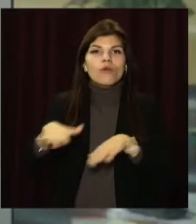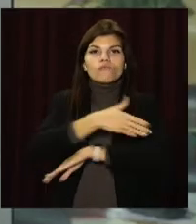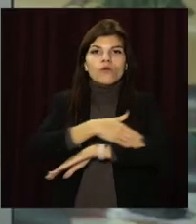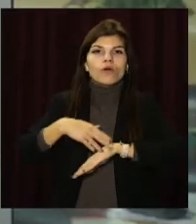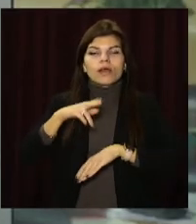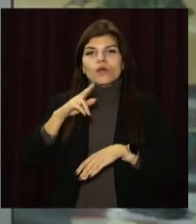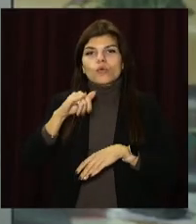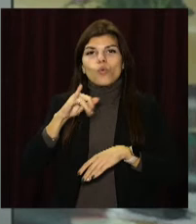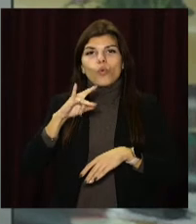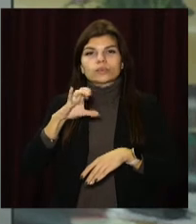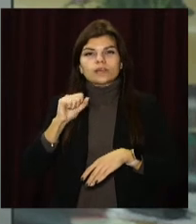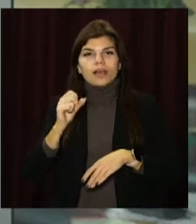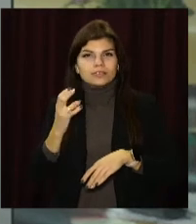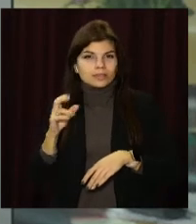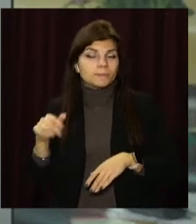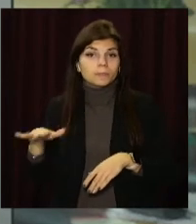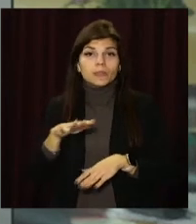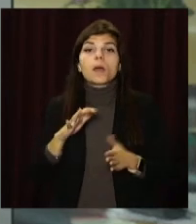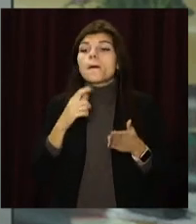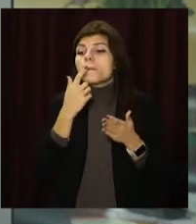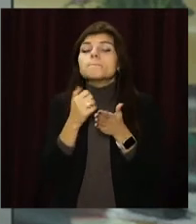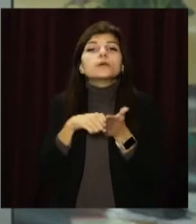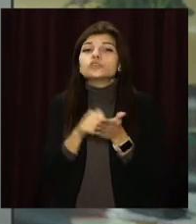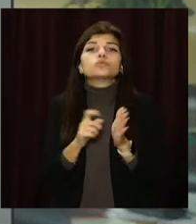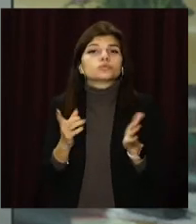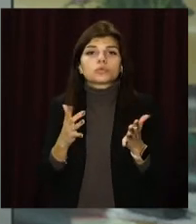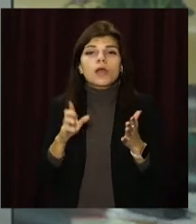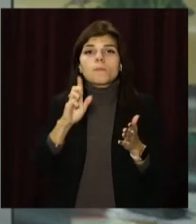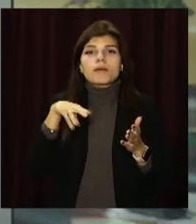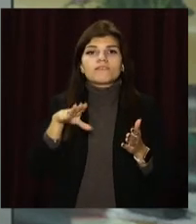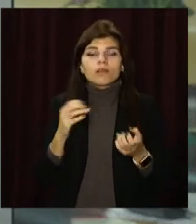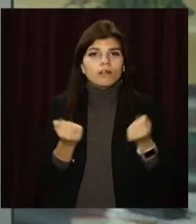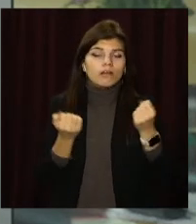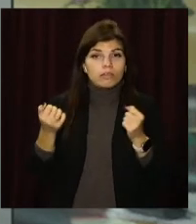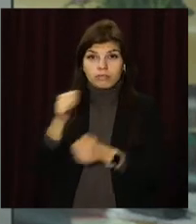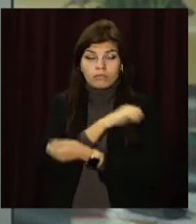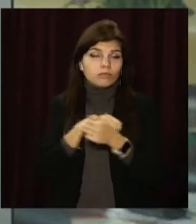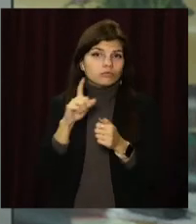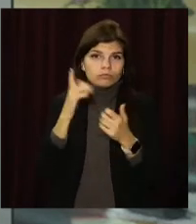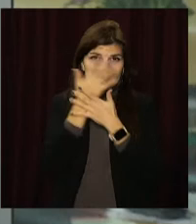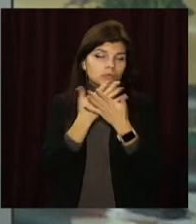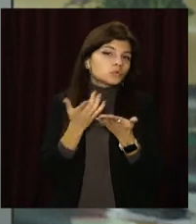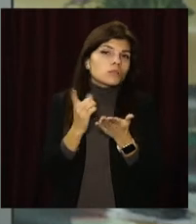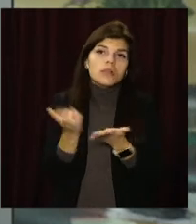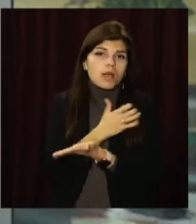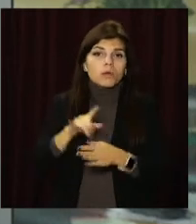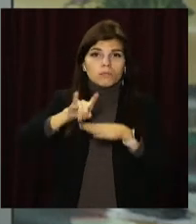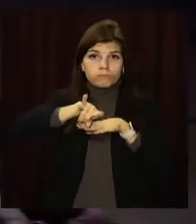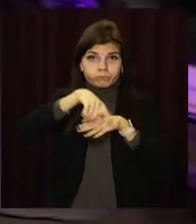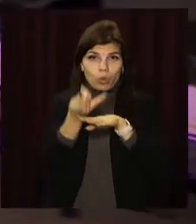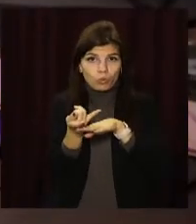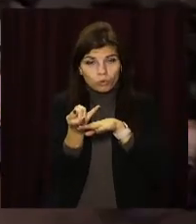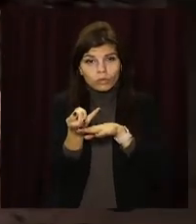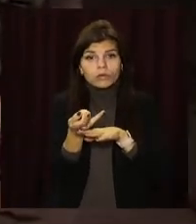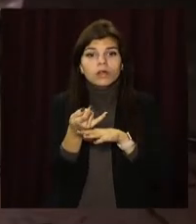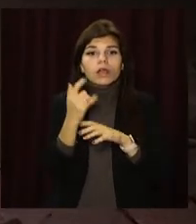Курсанській Самарського району Дніпра. Попередня причина трагедії – водій БМВ не впорався з керуванням, автівка перекинулася і